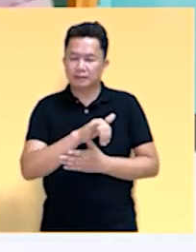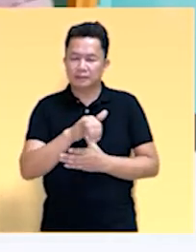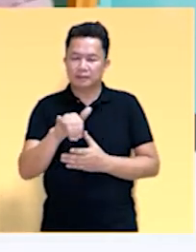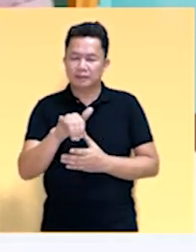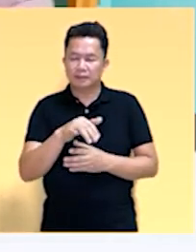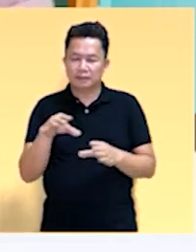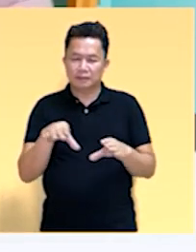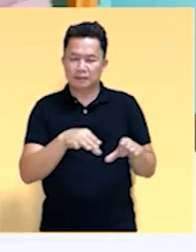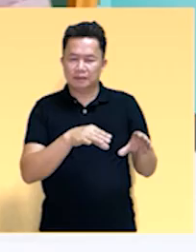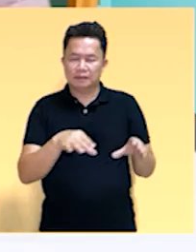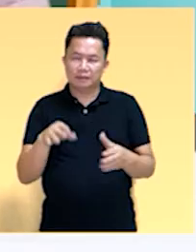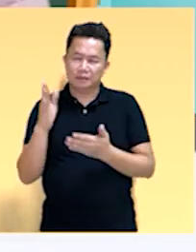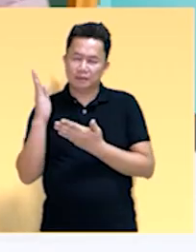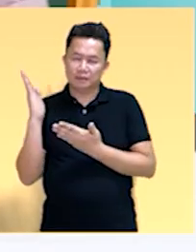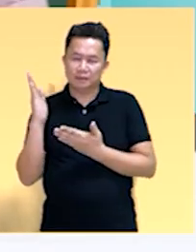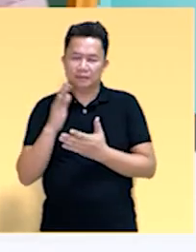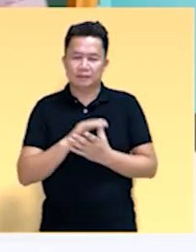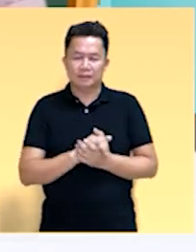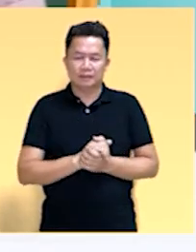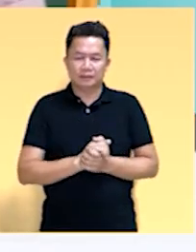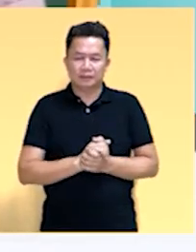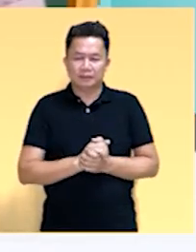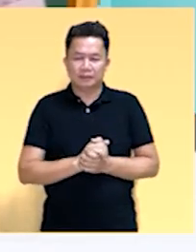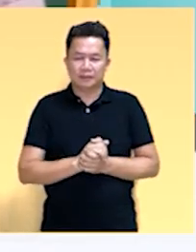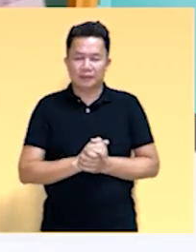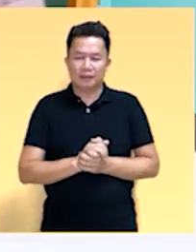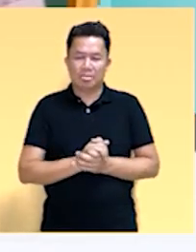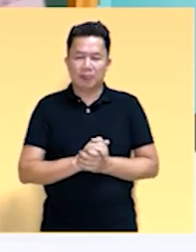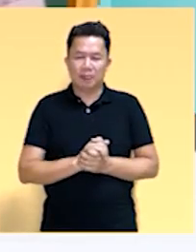Ganito rin ba ang inyong ginawa?